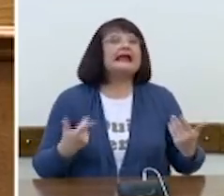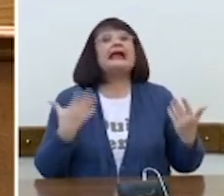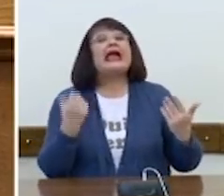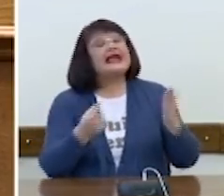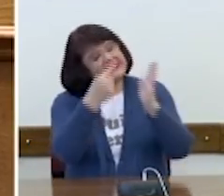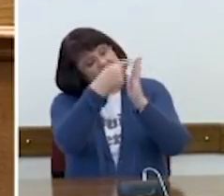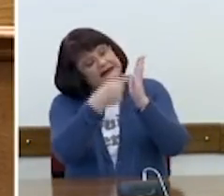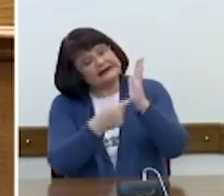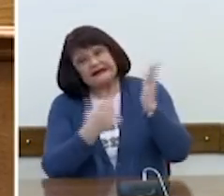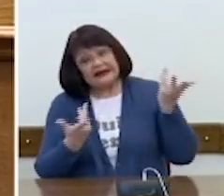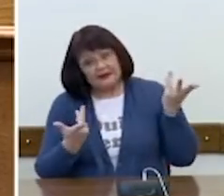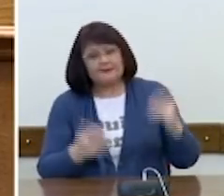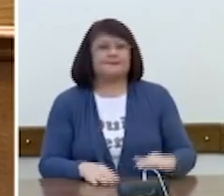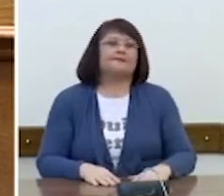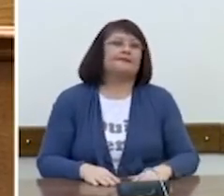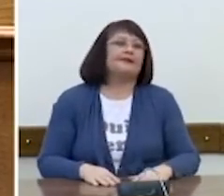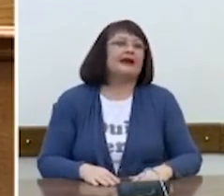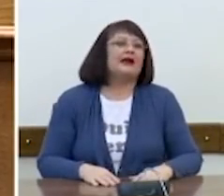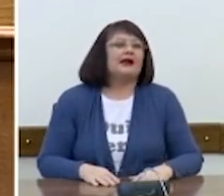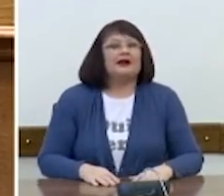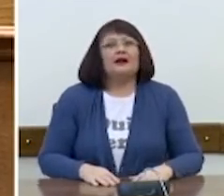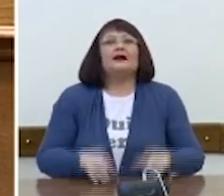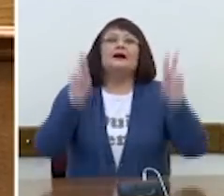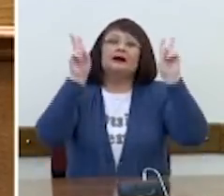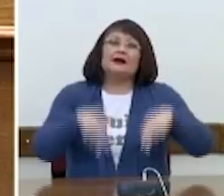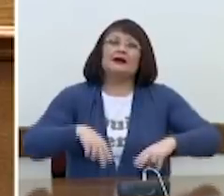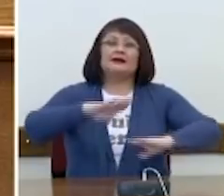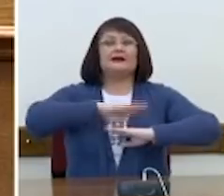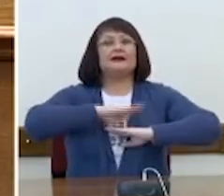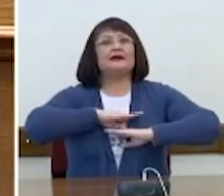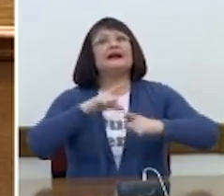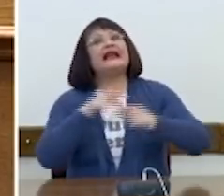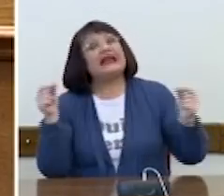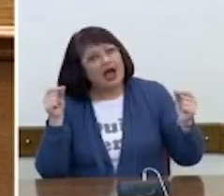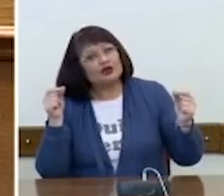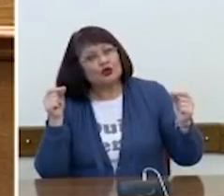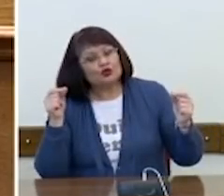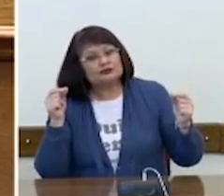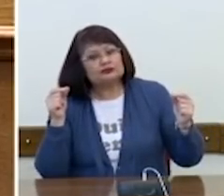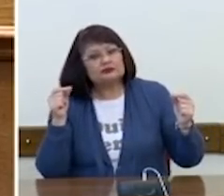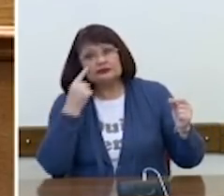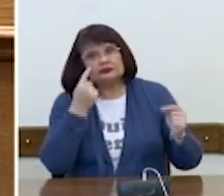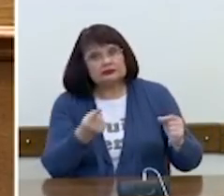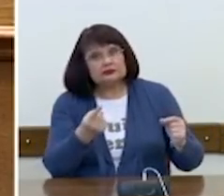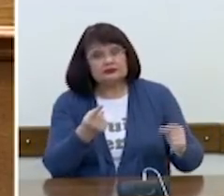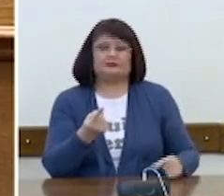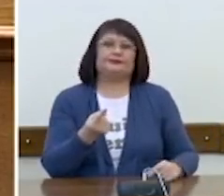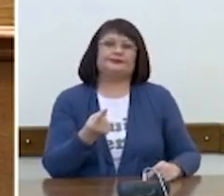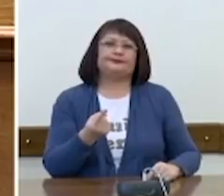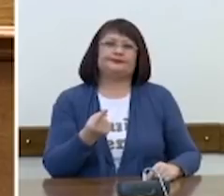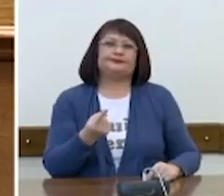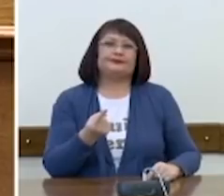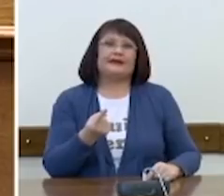χαρακτηριστικά. Αναγνωρίζει το ΝΑΤΟ αυτό το δολοφονικό μηχανισμό κατά των λαών ως θεμέλιο της ευρωπαϊκής